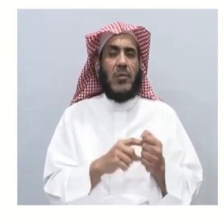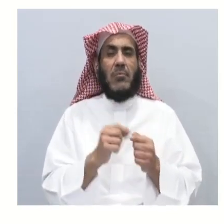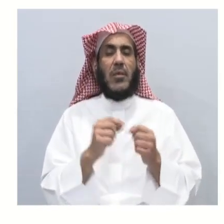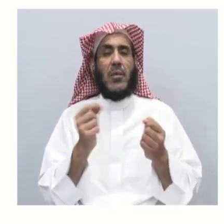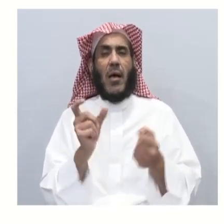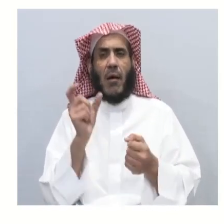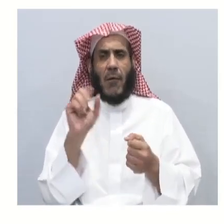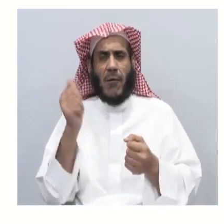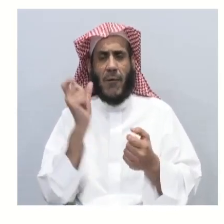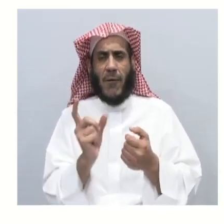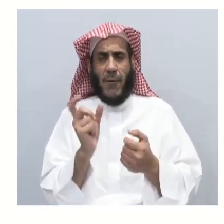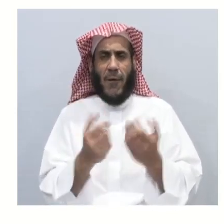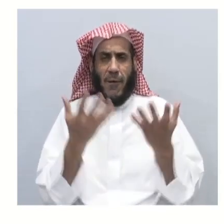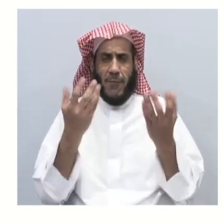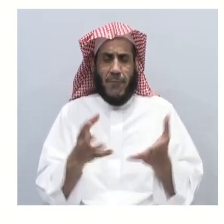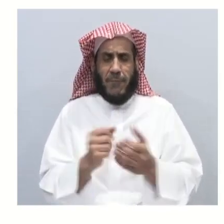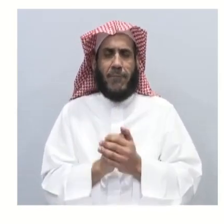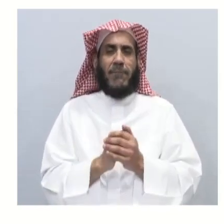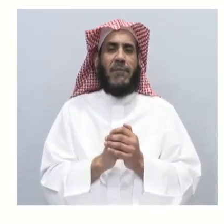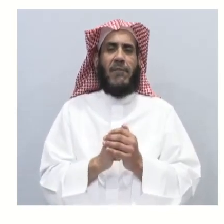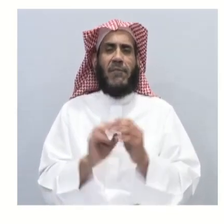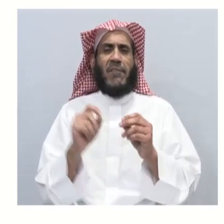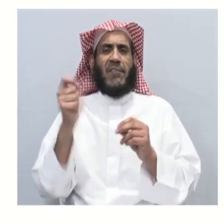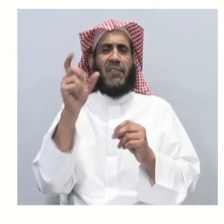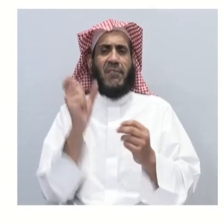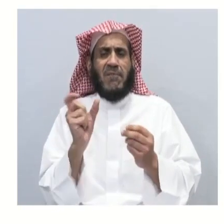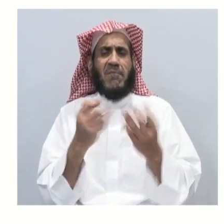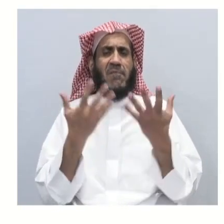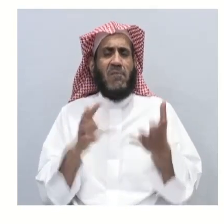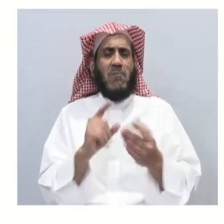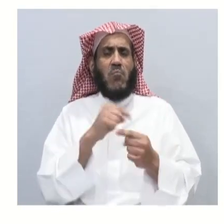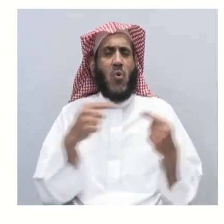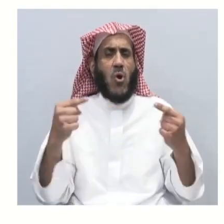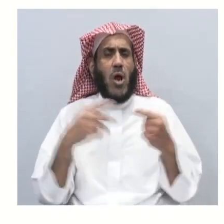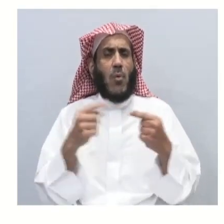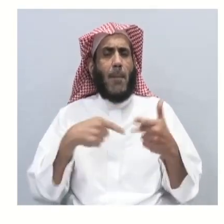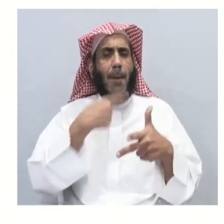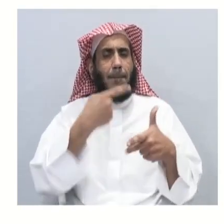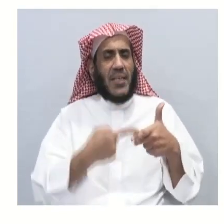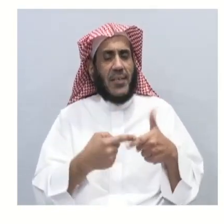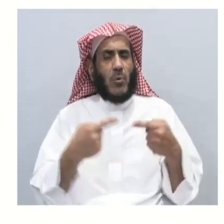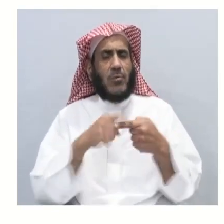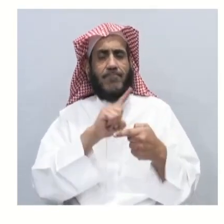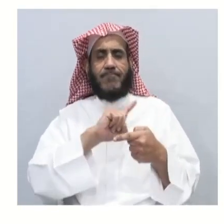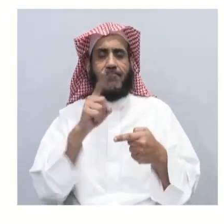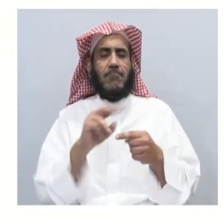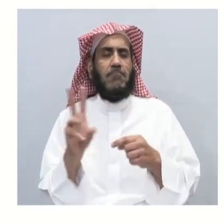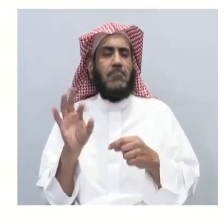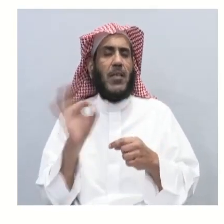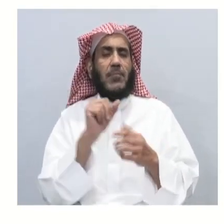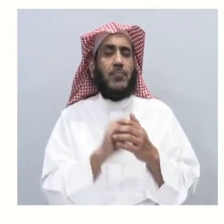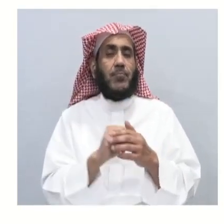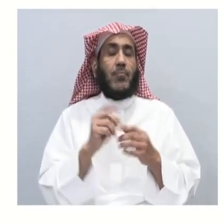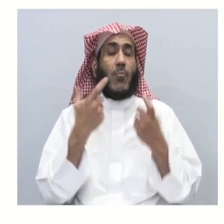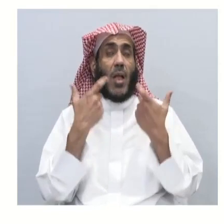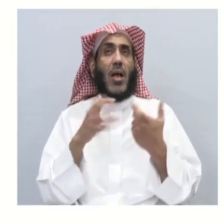أن المخففة. أن المخففة لا توصل بما بعدها. مثال: